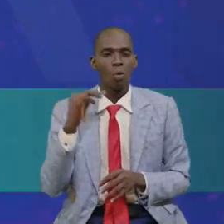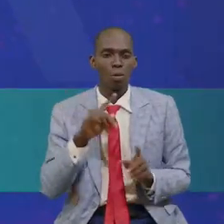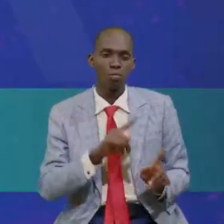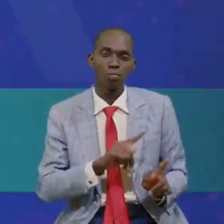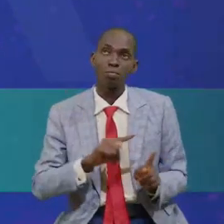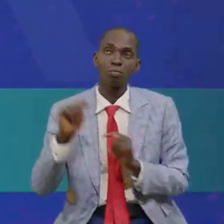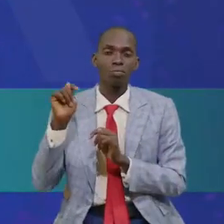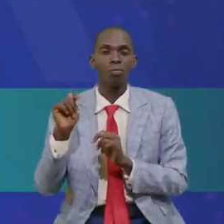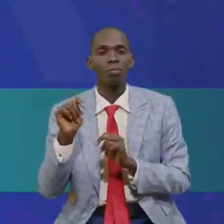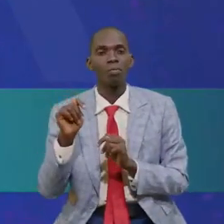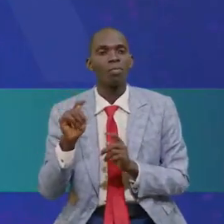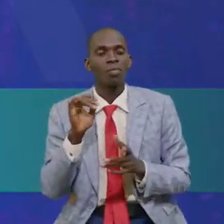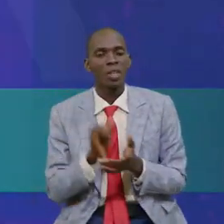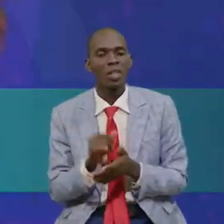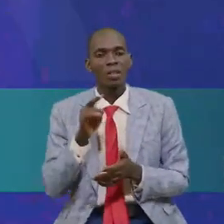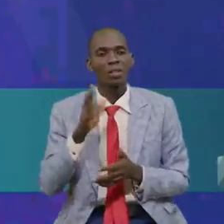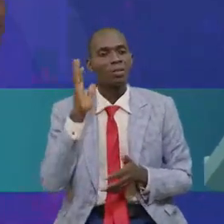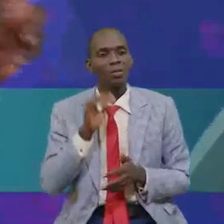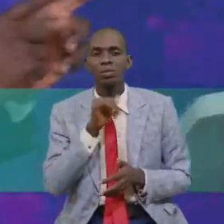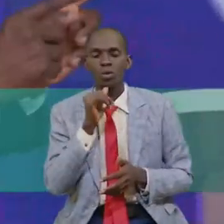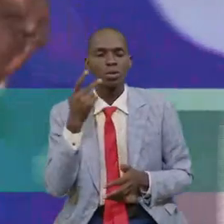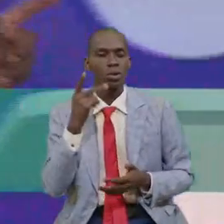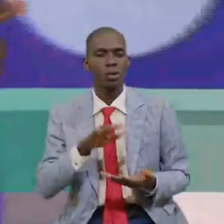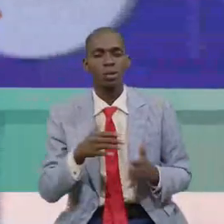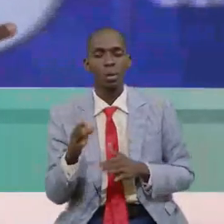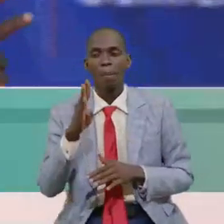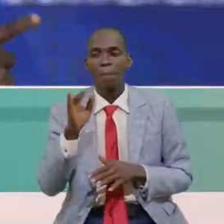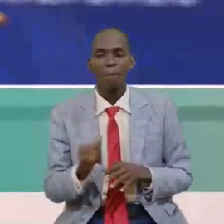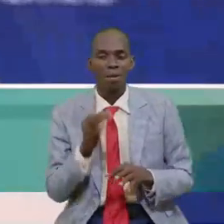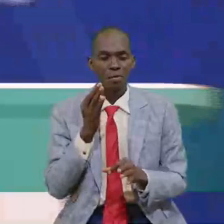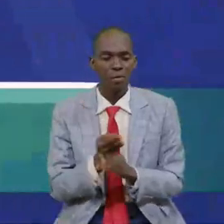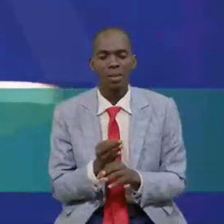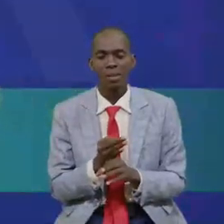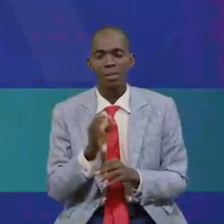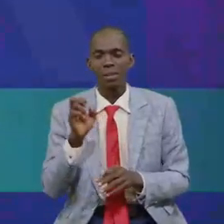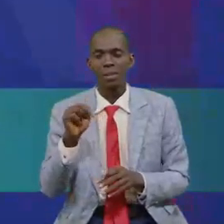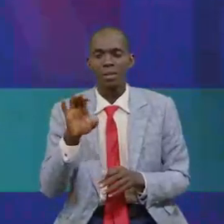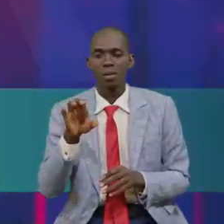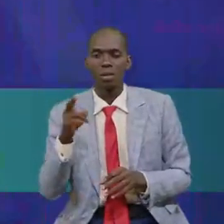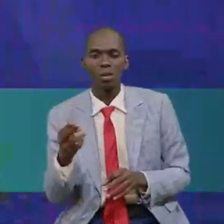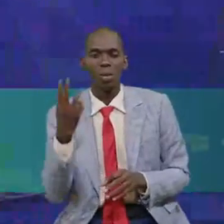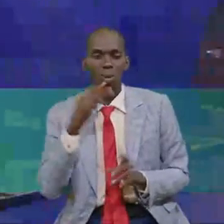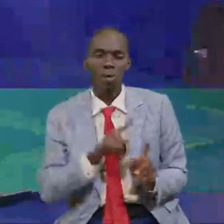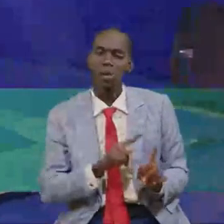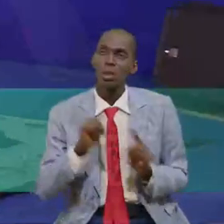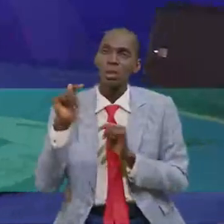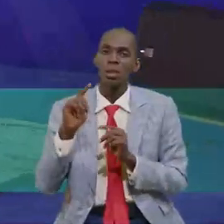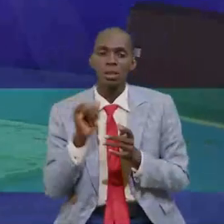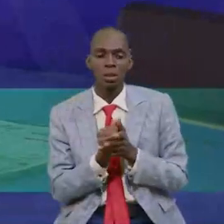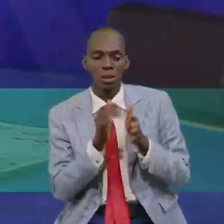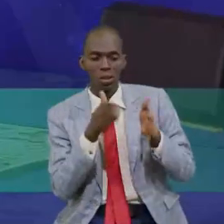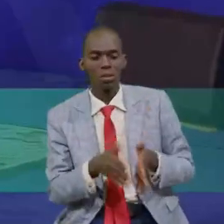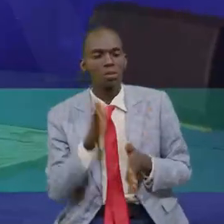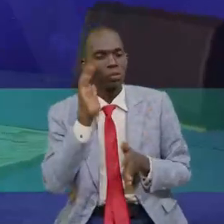enlevé pour qu'il ne vit point la mort. » Par la foi, Enoch fut enlevé pour qu'il ne vit point